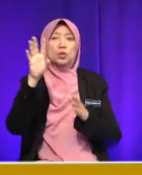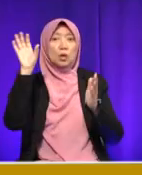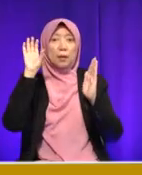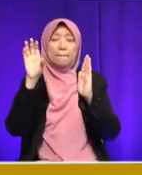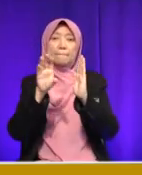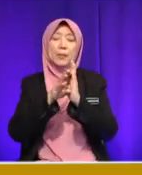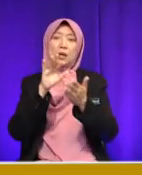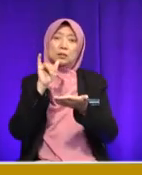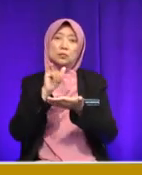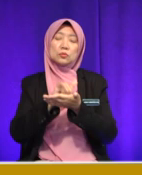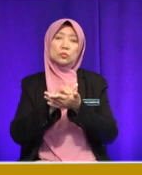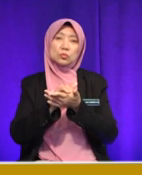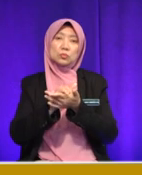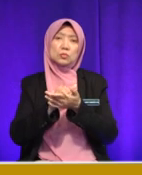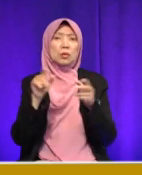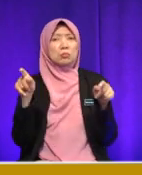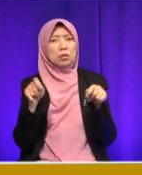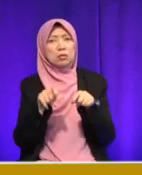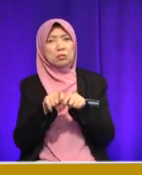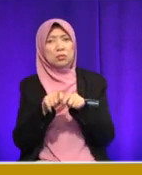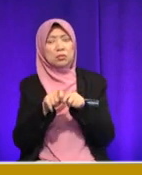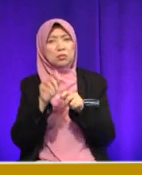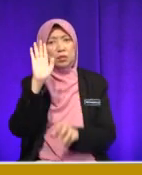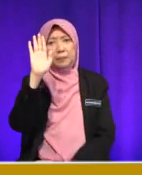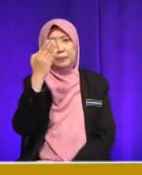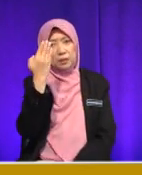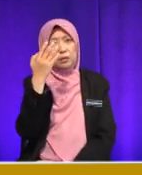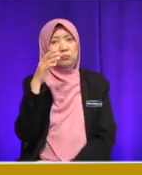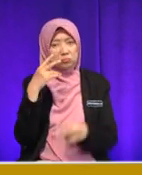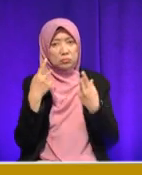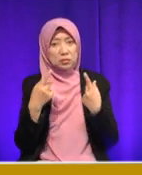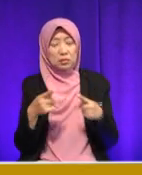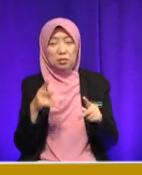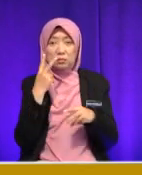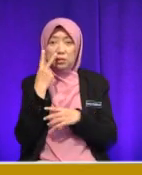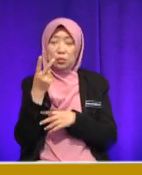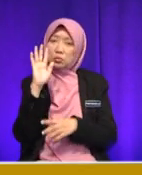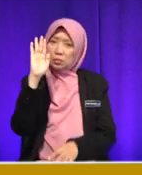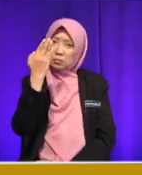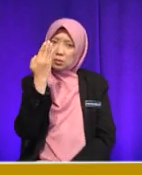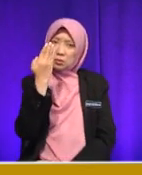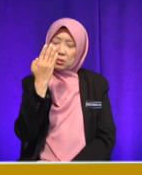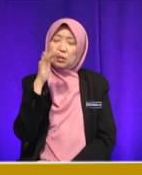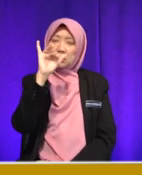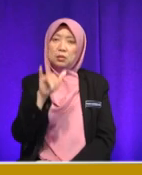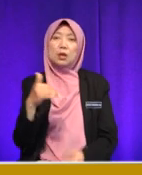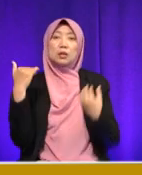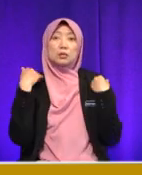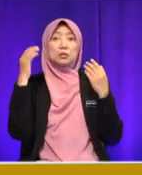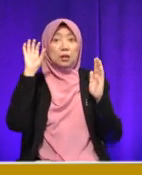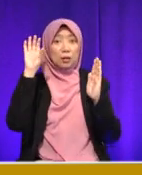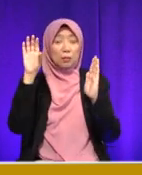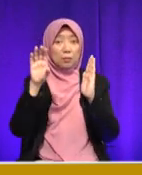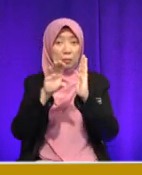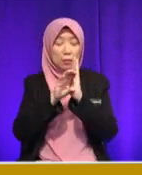Satu gambar itu adalah seperti seolah-olah cermin. Kita pernah lihat cermin yang ada gambar yang sebegitu.